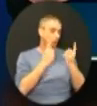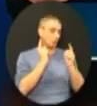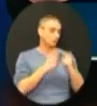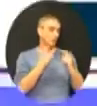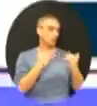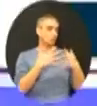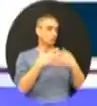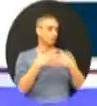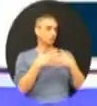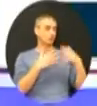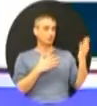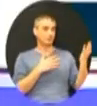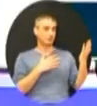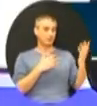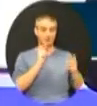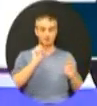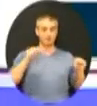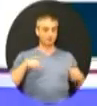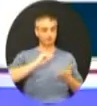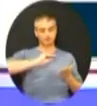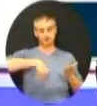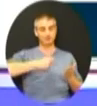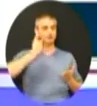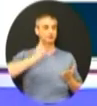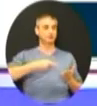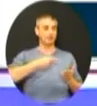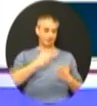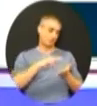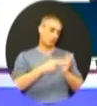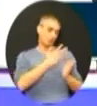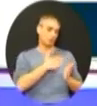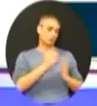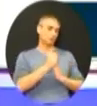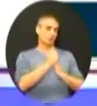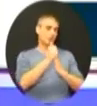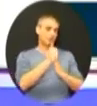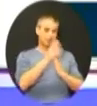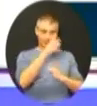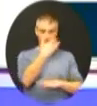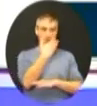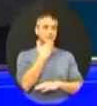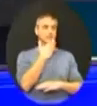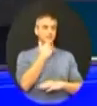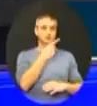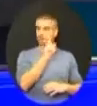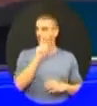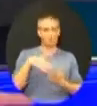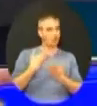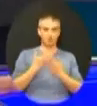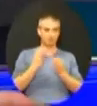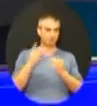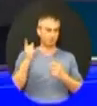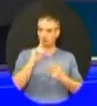בדיוק היום בארצות הברית הוציא הנשיא צו נשיאותי מדיניות שהוא רוצה להוביל אותה אגב שגם מדינת ישראל